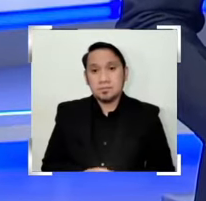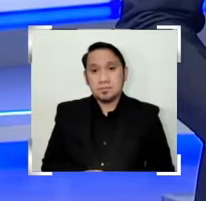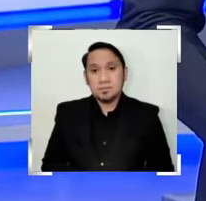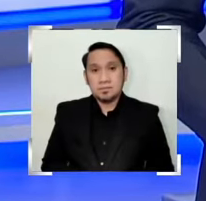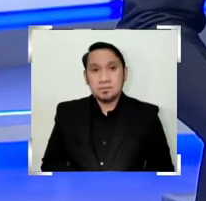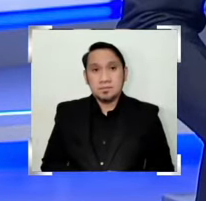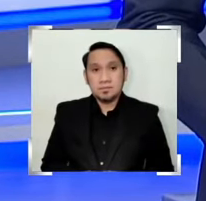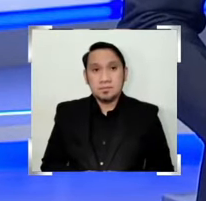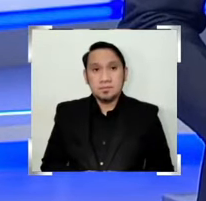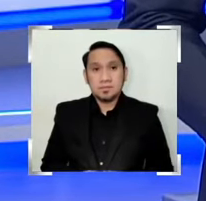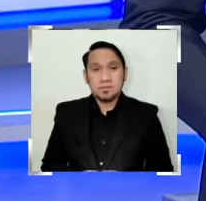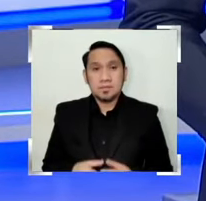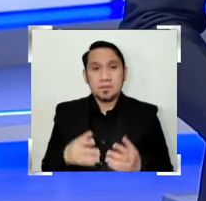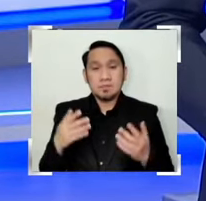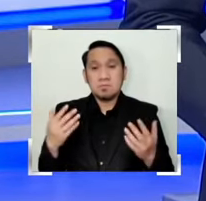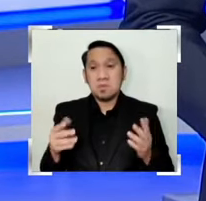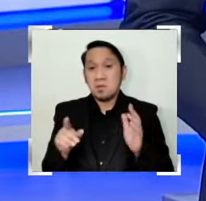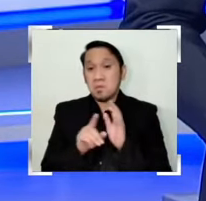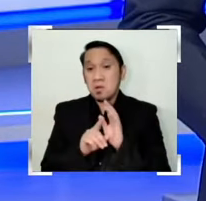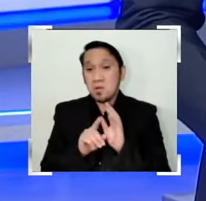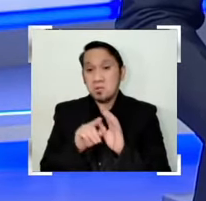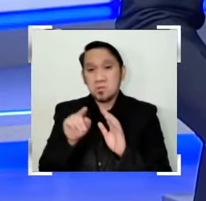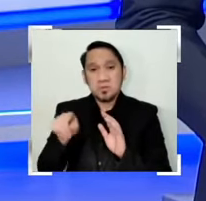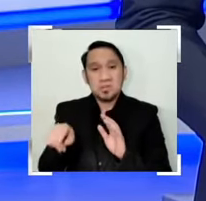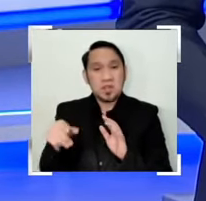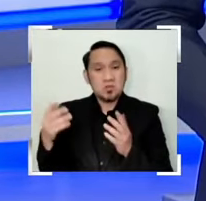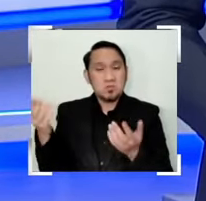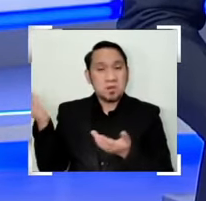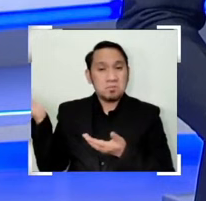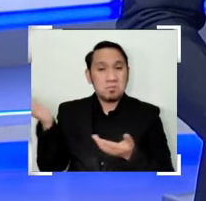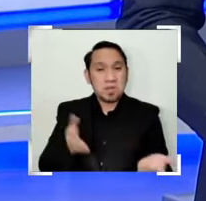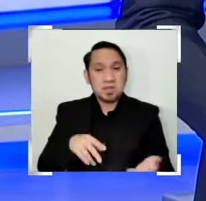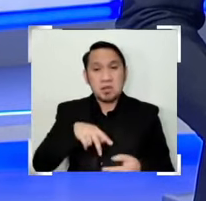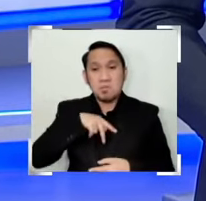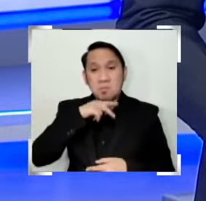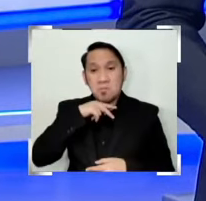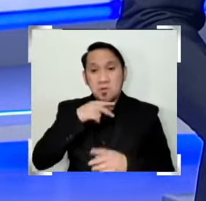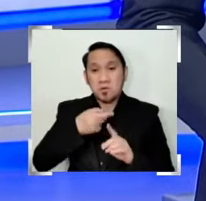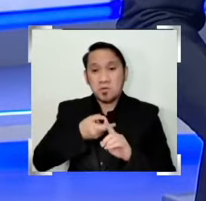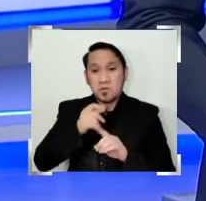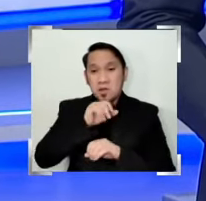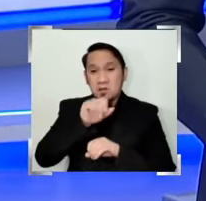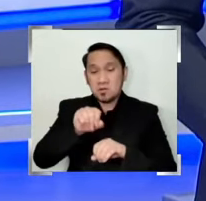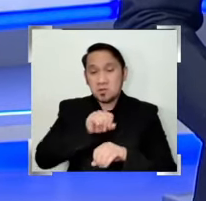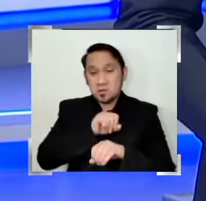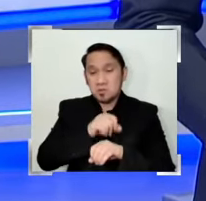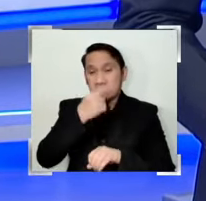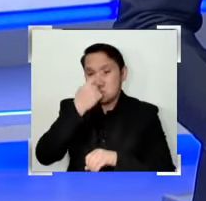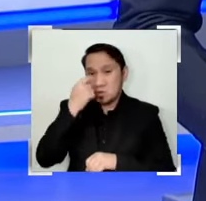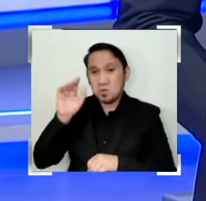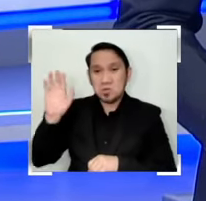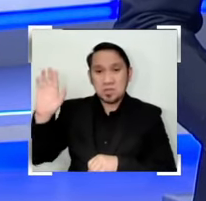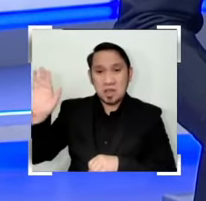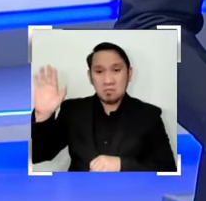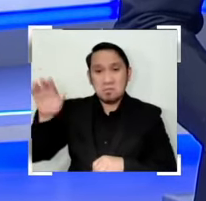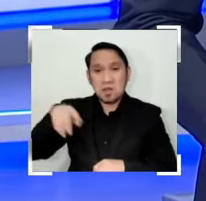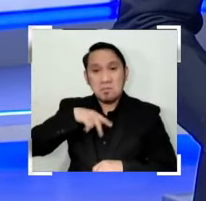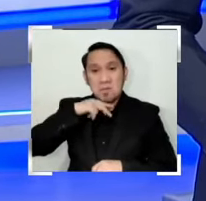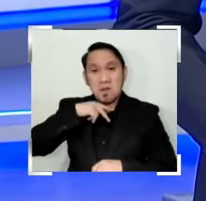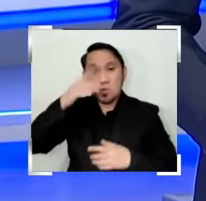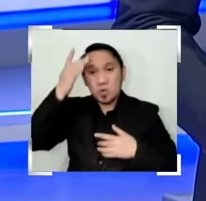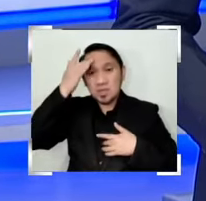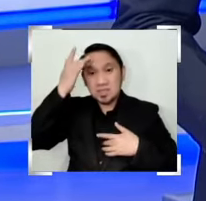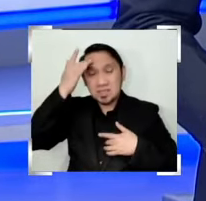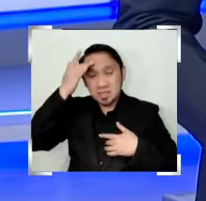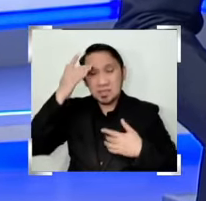Bawal muna ang pag-iimport ng pork products mula Singapore dahil sa outbreak ng African swine fever doon. Pero may pakiusap tungkol dyan ang